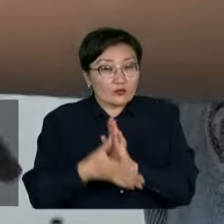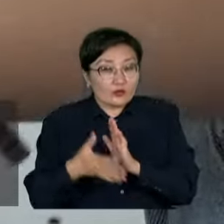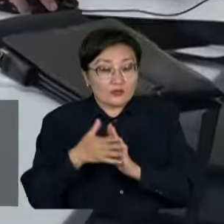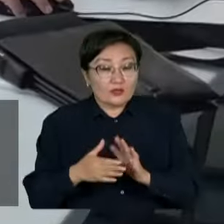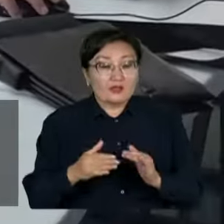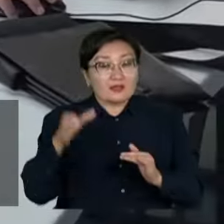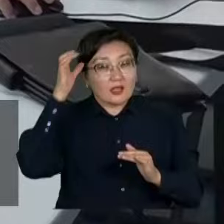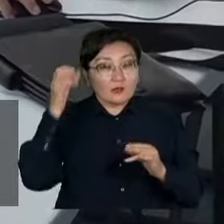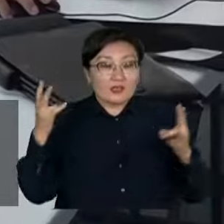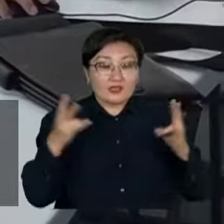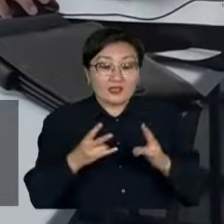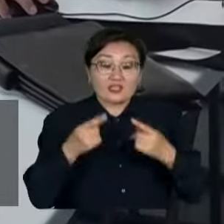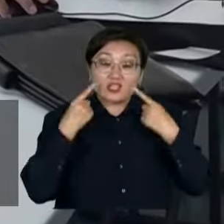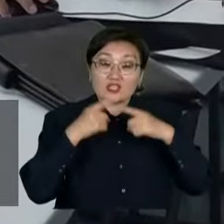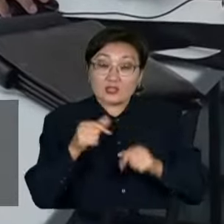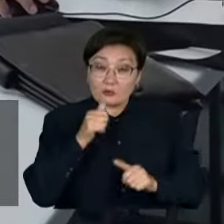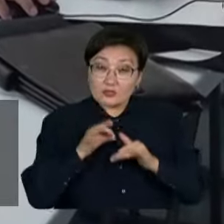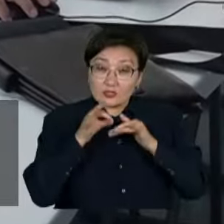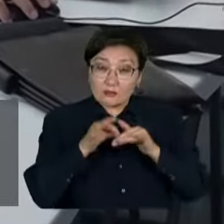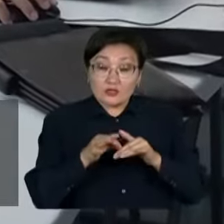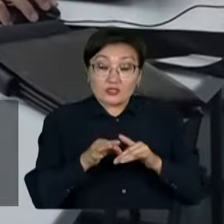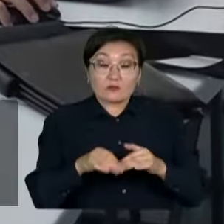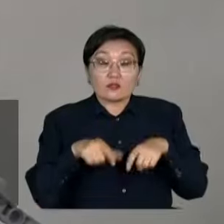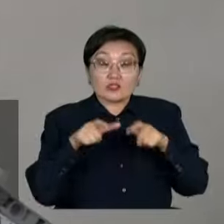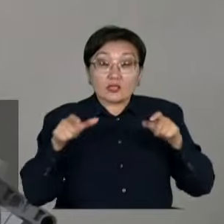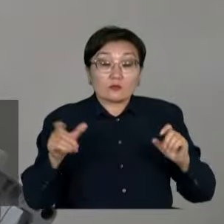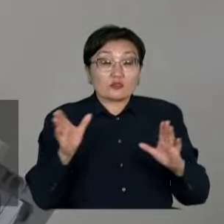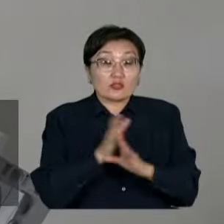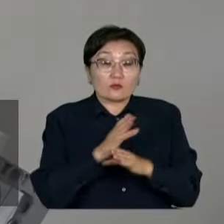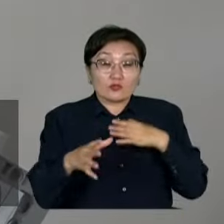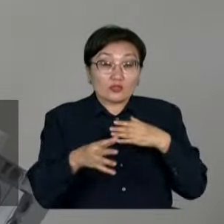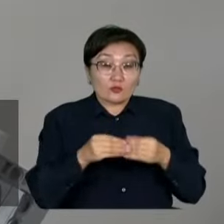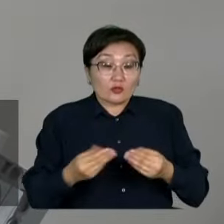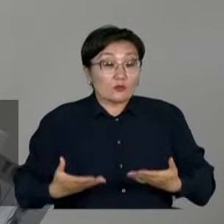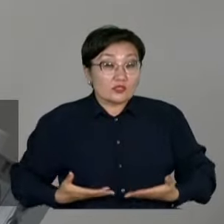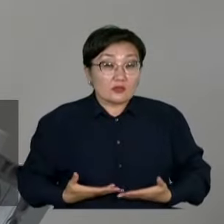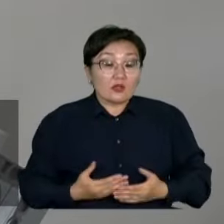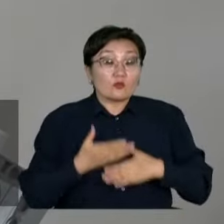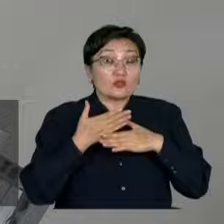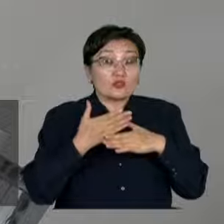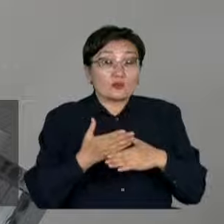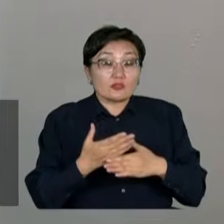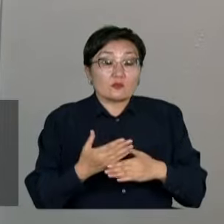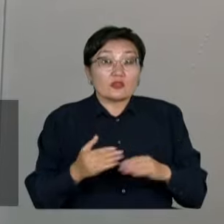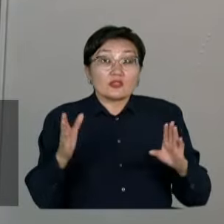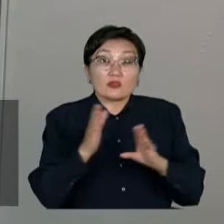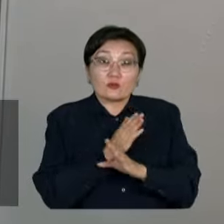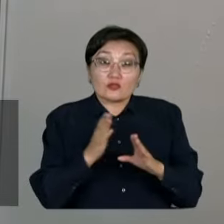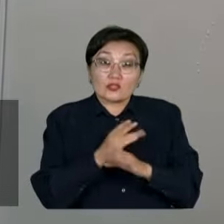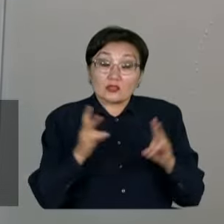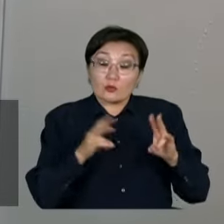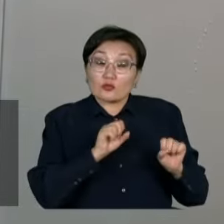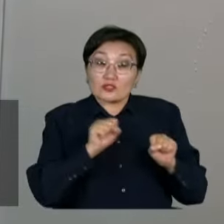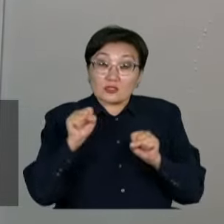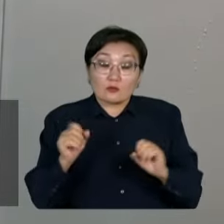сынақтардан өтеді. Future Innovator санатындағы өнертапқыштар адамдардың табиғатпен үйлесімді өмір сүруіне көмектесетін, жойқын табиғи құбылыстардан қорғай